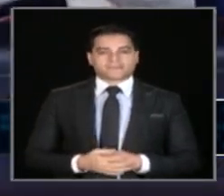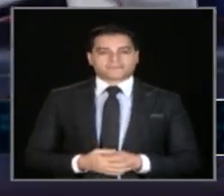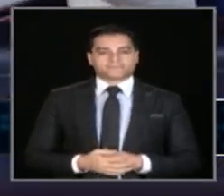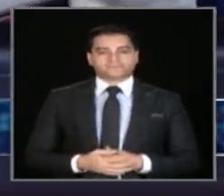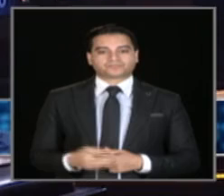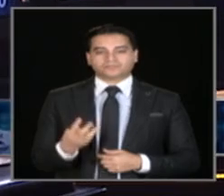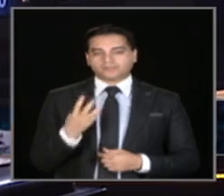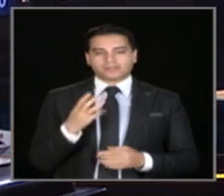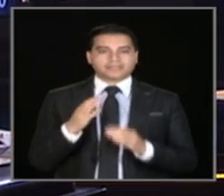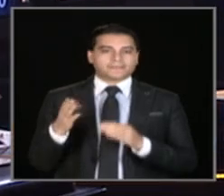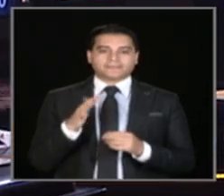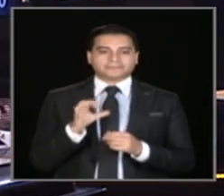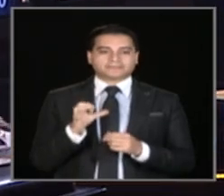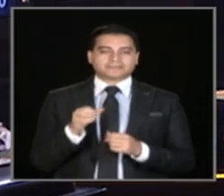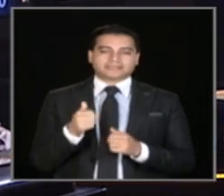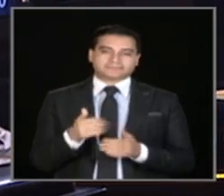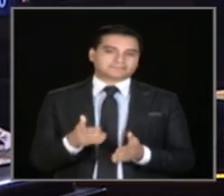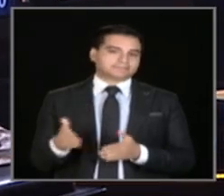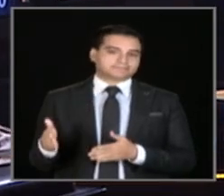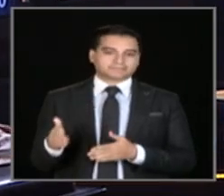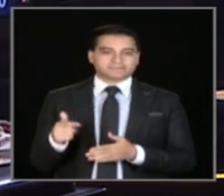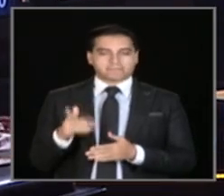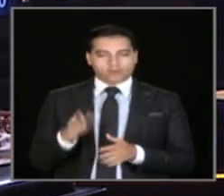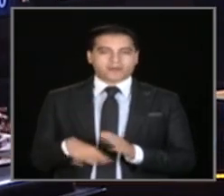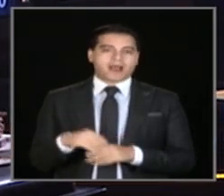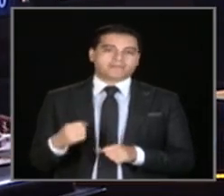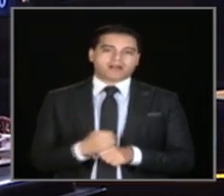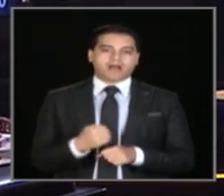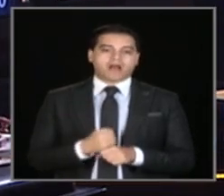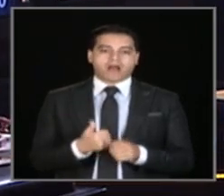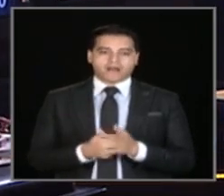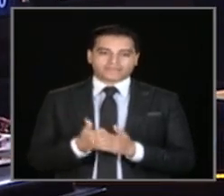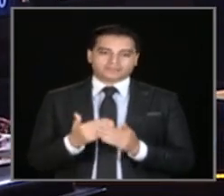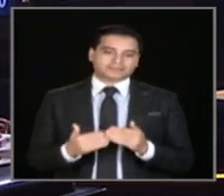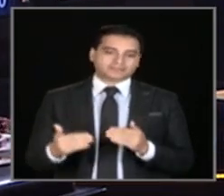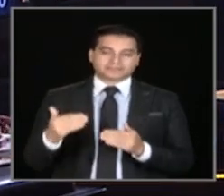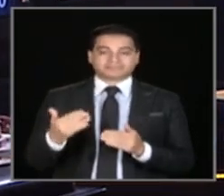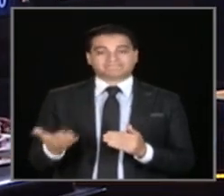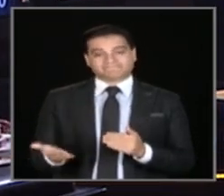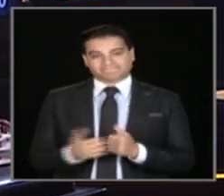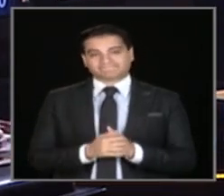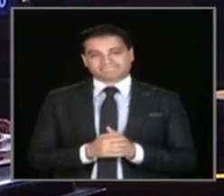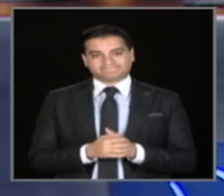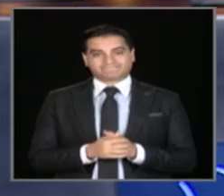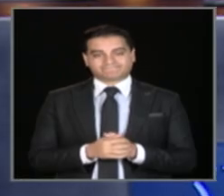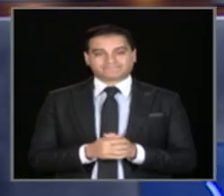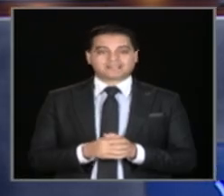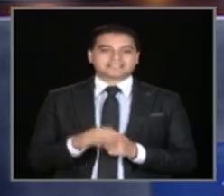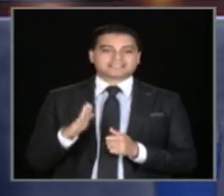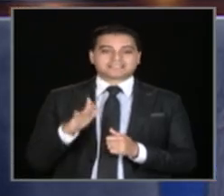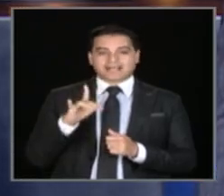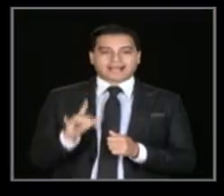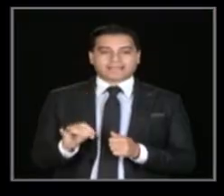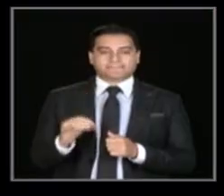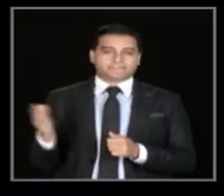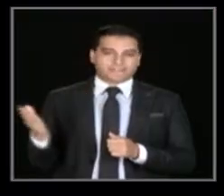ثلاث إجابات متسع. كان ممكن يا عبد الرحمن تعمل أحسن من كده. سليم، عايزين